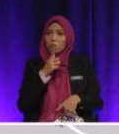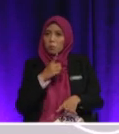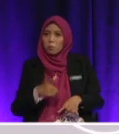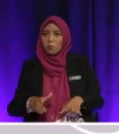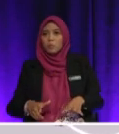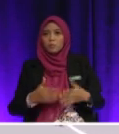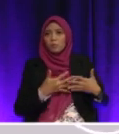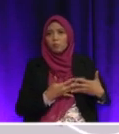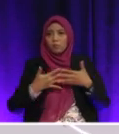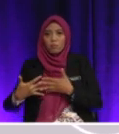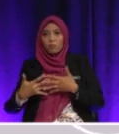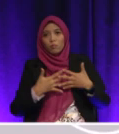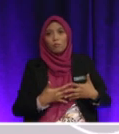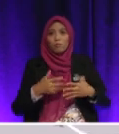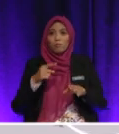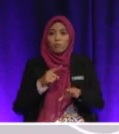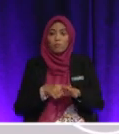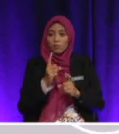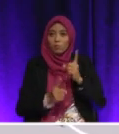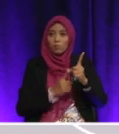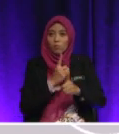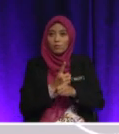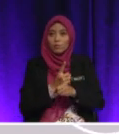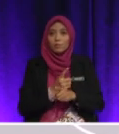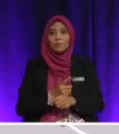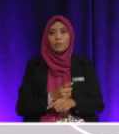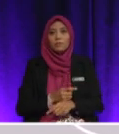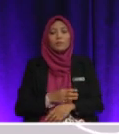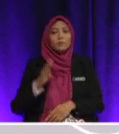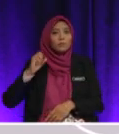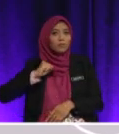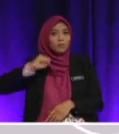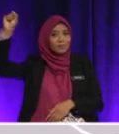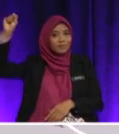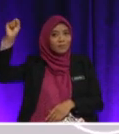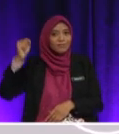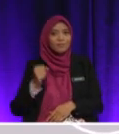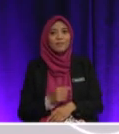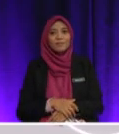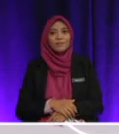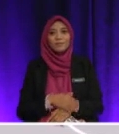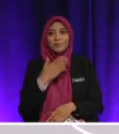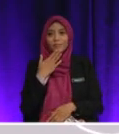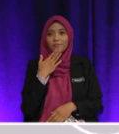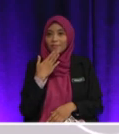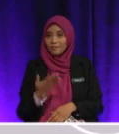sendiri yang bertuah ini merdeka merdeka merdeka sekian terima kasih bagus